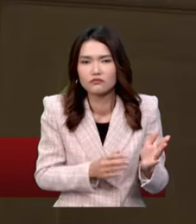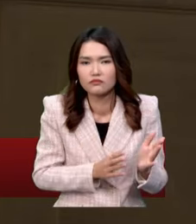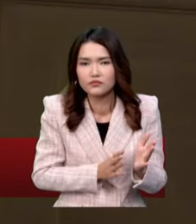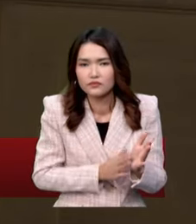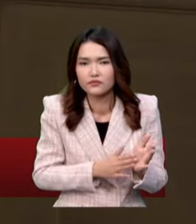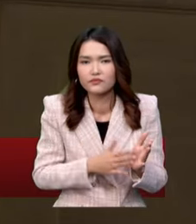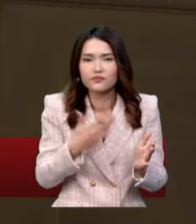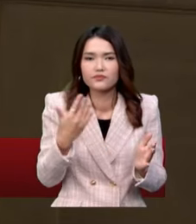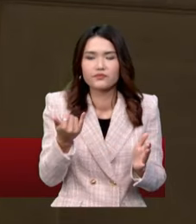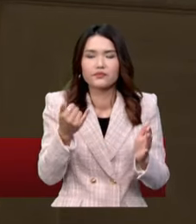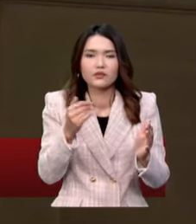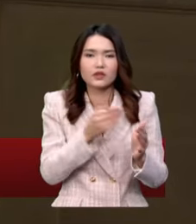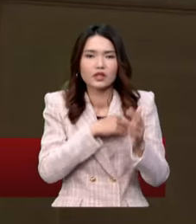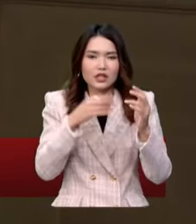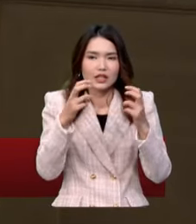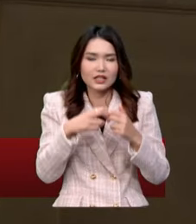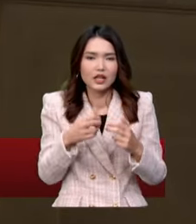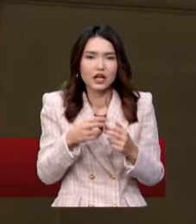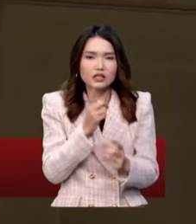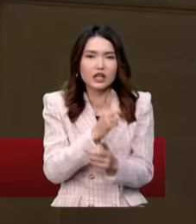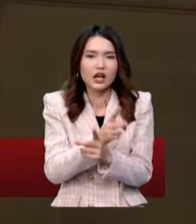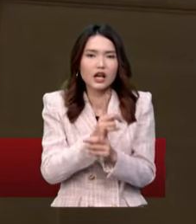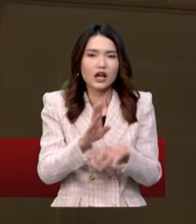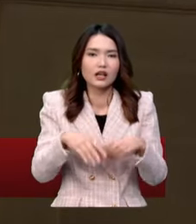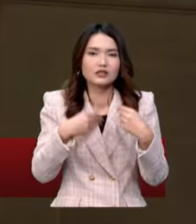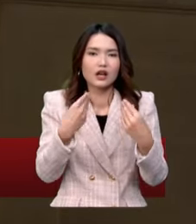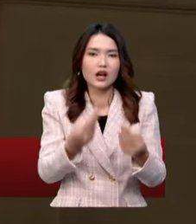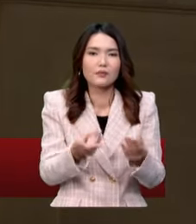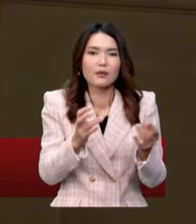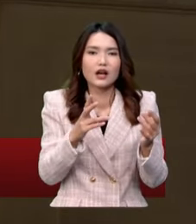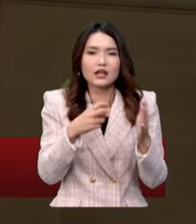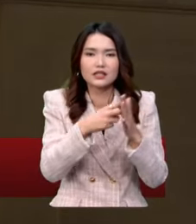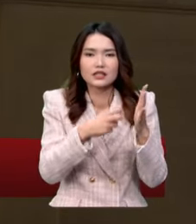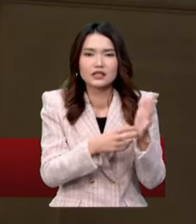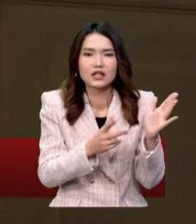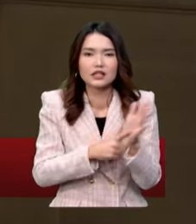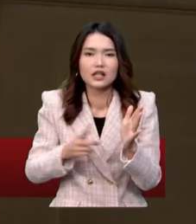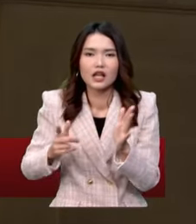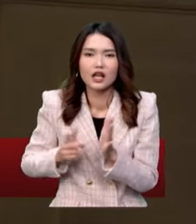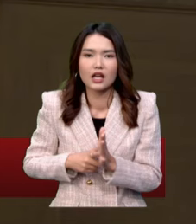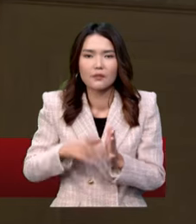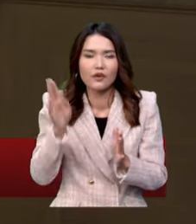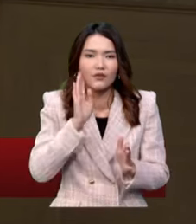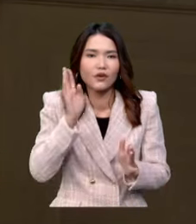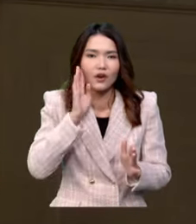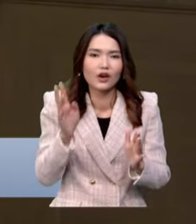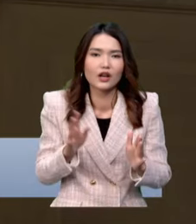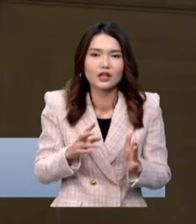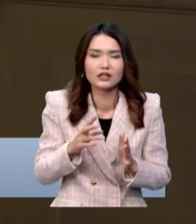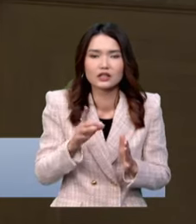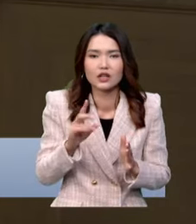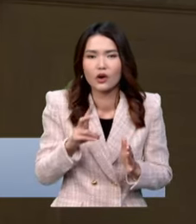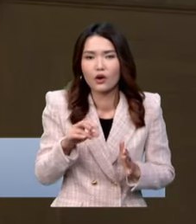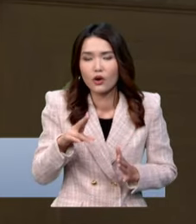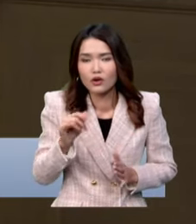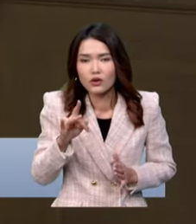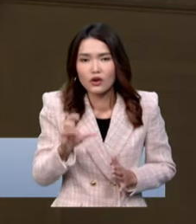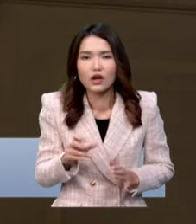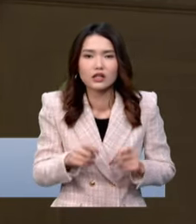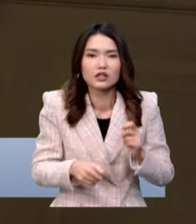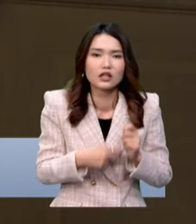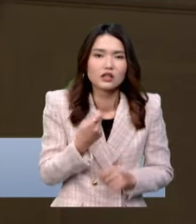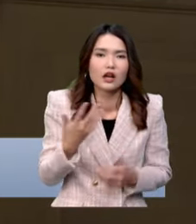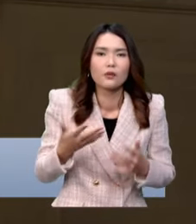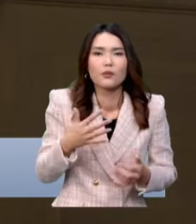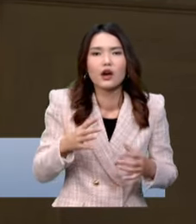Вы выводите из сферы ограничения, предусмотренной статьей 77 водного кодекса, те жилые строения и сооружения, в том числе